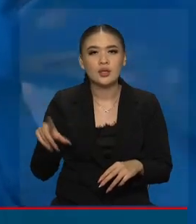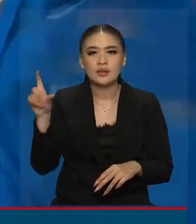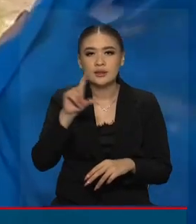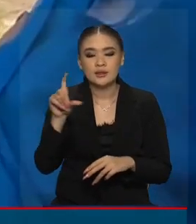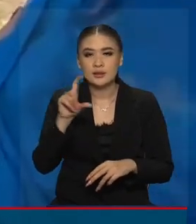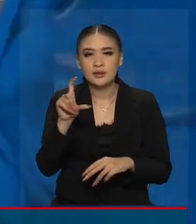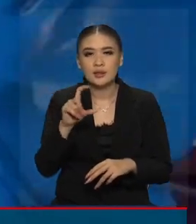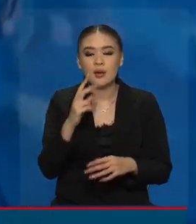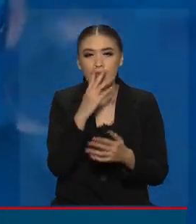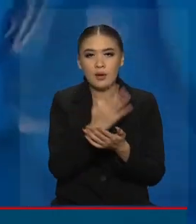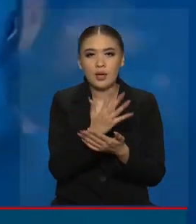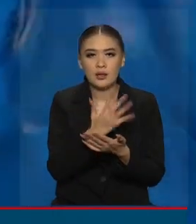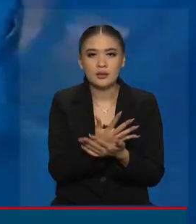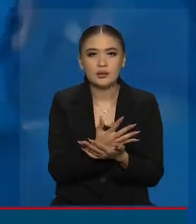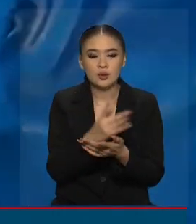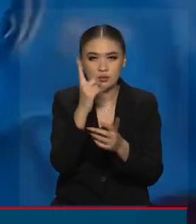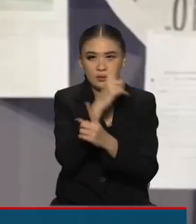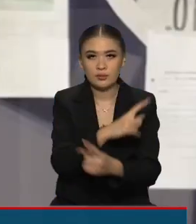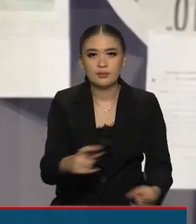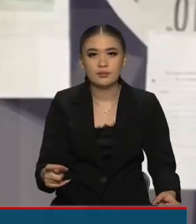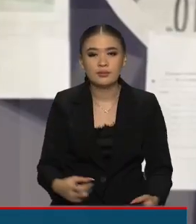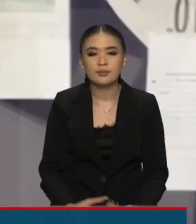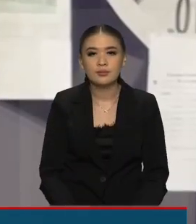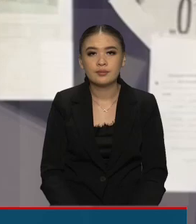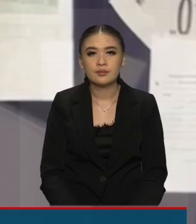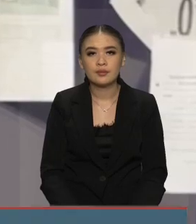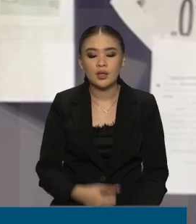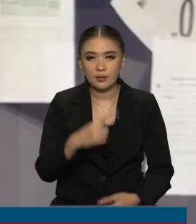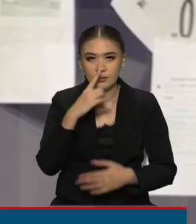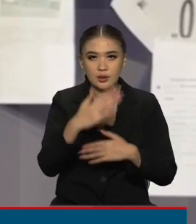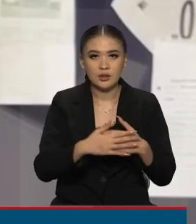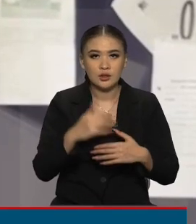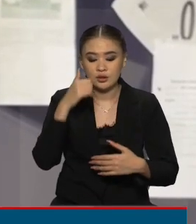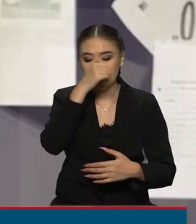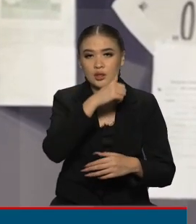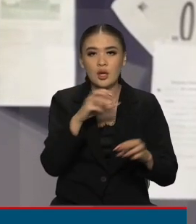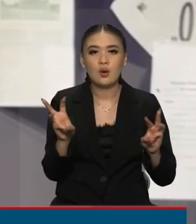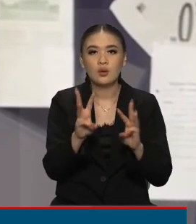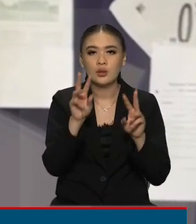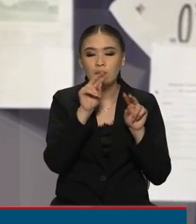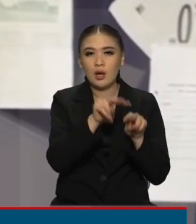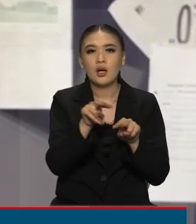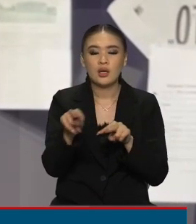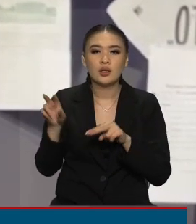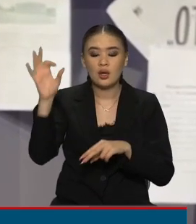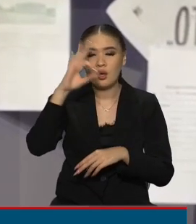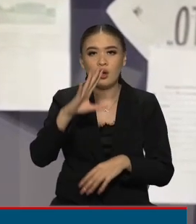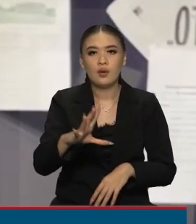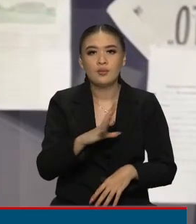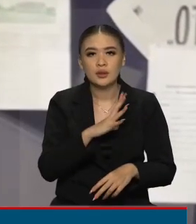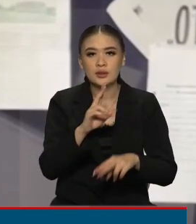бұлғап көрсетіп белгі берген. Биылғы жылы өрт бақылау мұнарасының